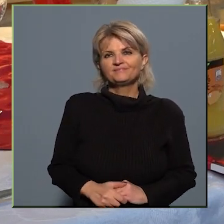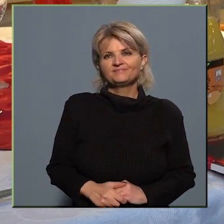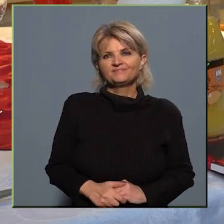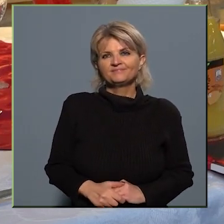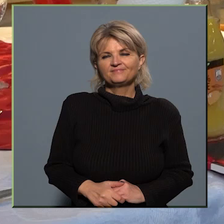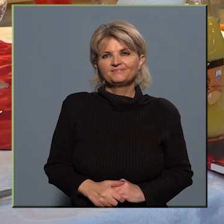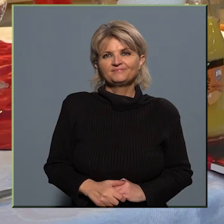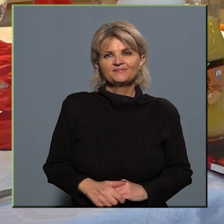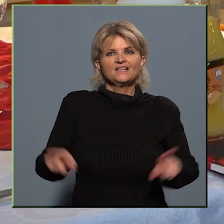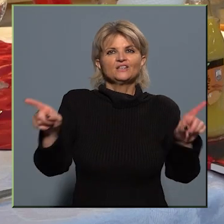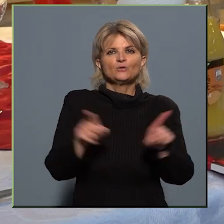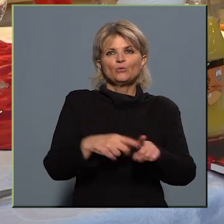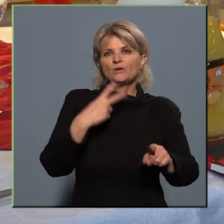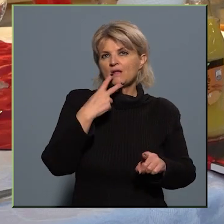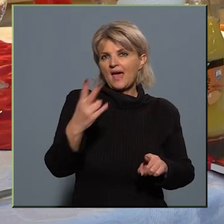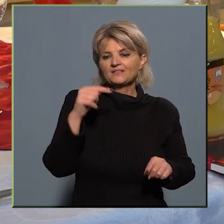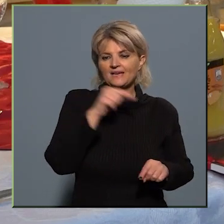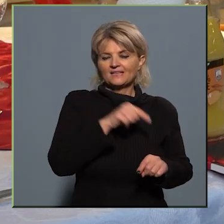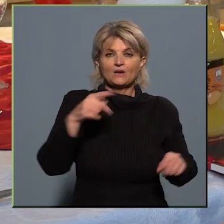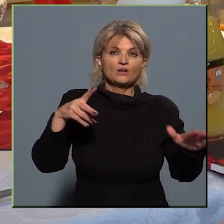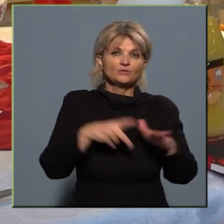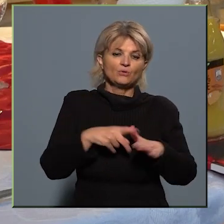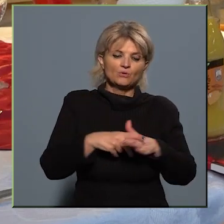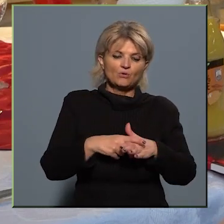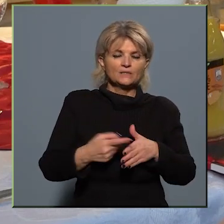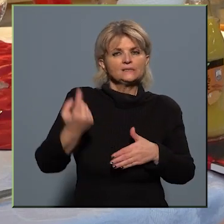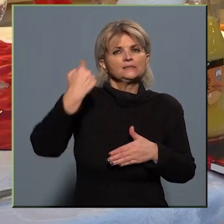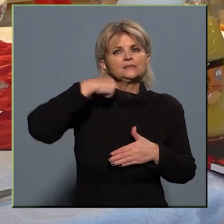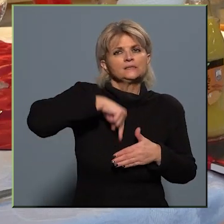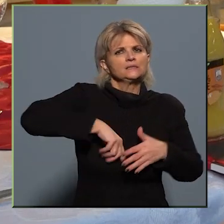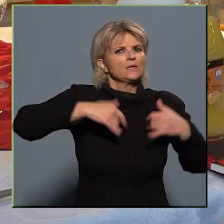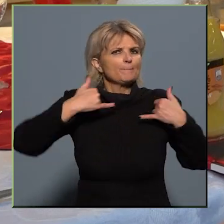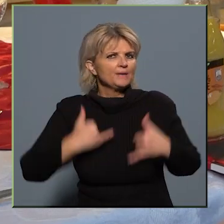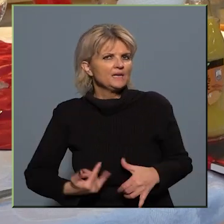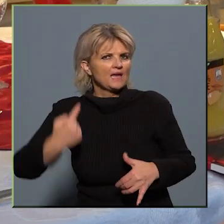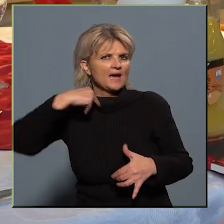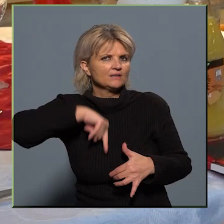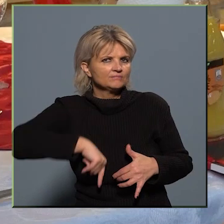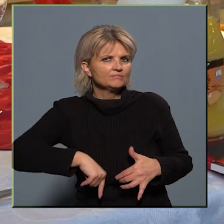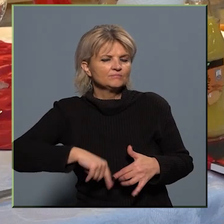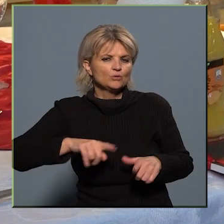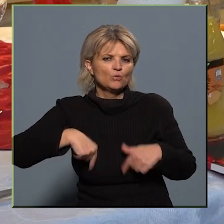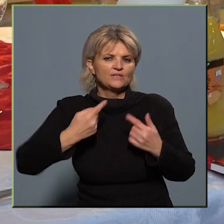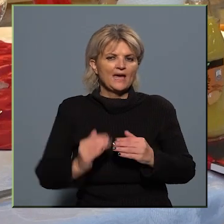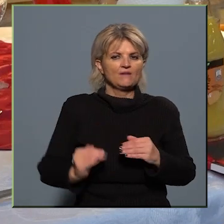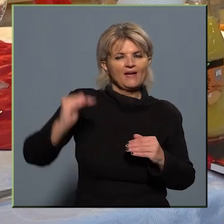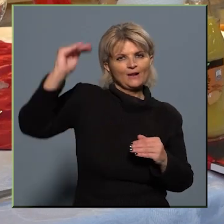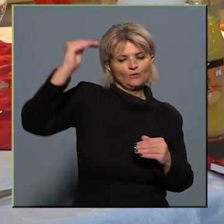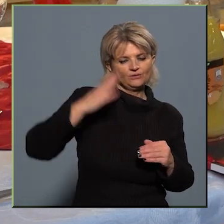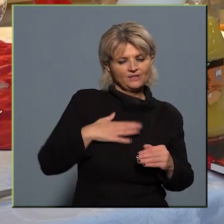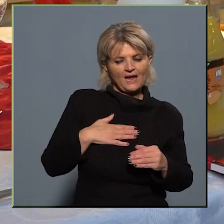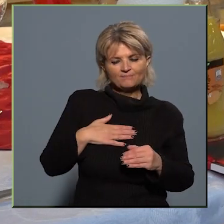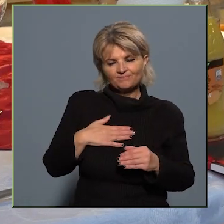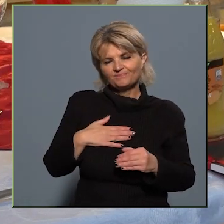úgy látszik, hogy ezek a dolgok nagyon mélyen megtapadtak, mert aztán felnőttként, főleg most az